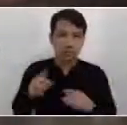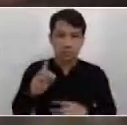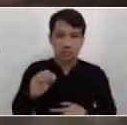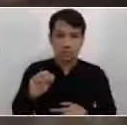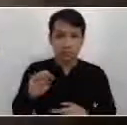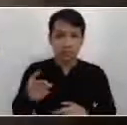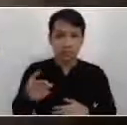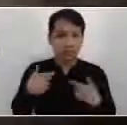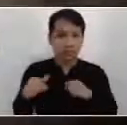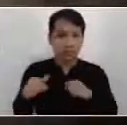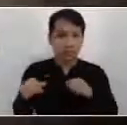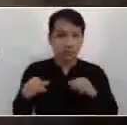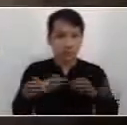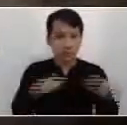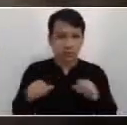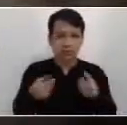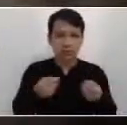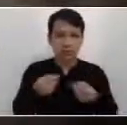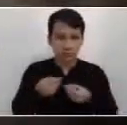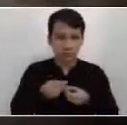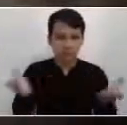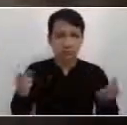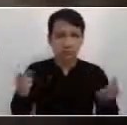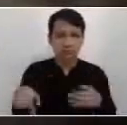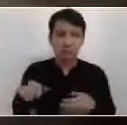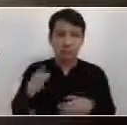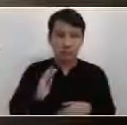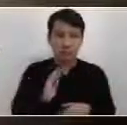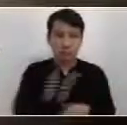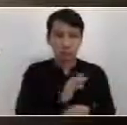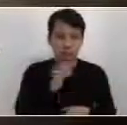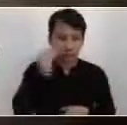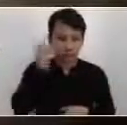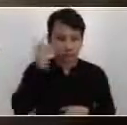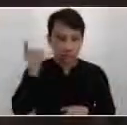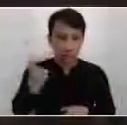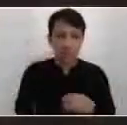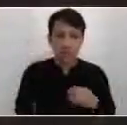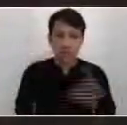Feed habang kinukonsidering gamitin ang virgin coconut oil kontra ASF.